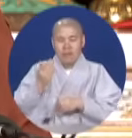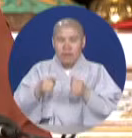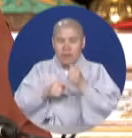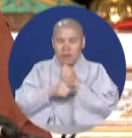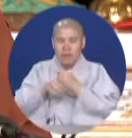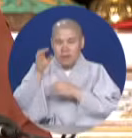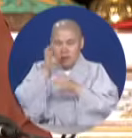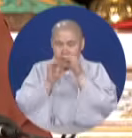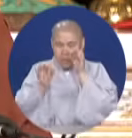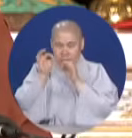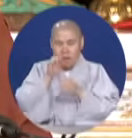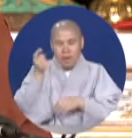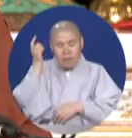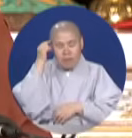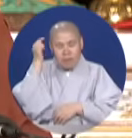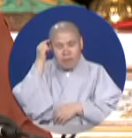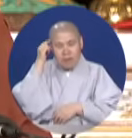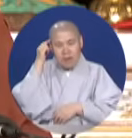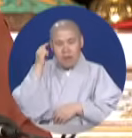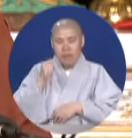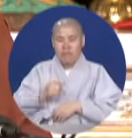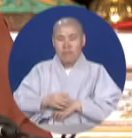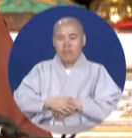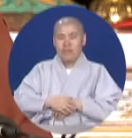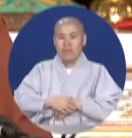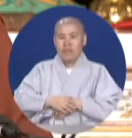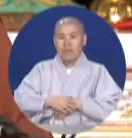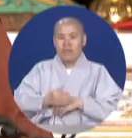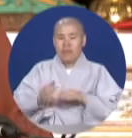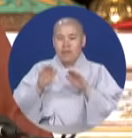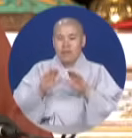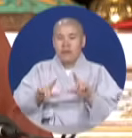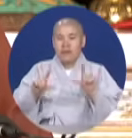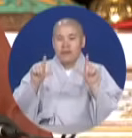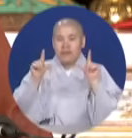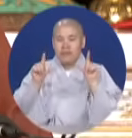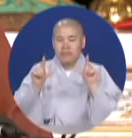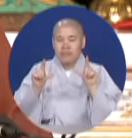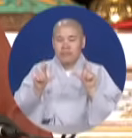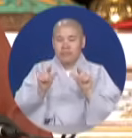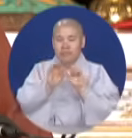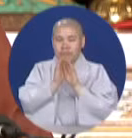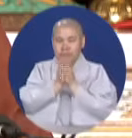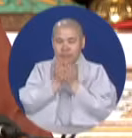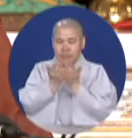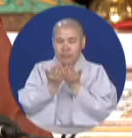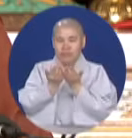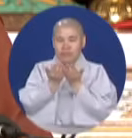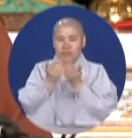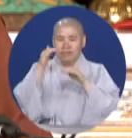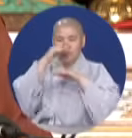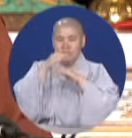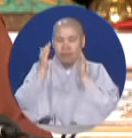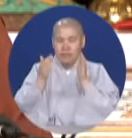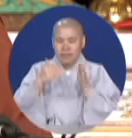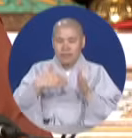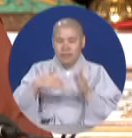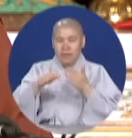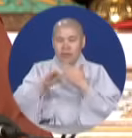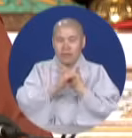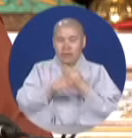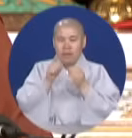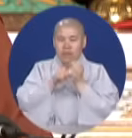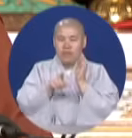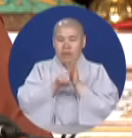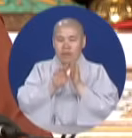의미를 찾아내는 거죠. 저거 왜 저럴까. 그래서 오늘날 서점에 가서 보면 불교 서적이